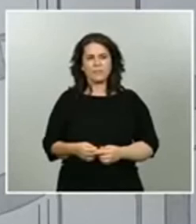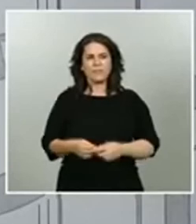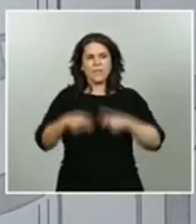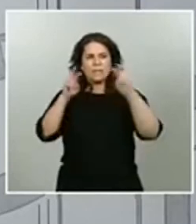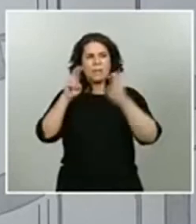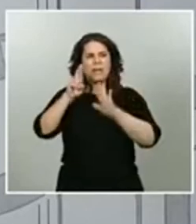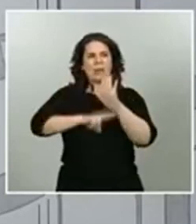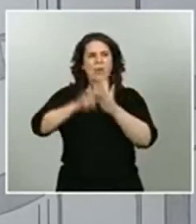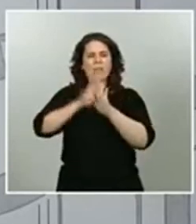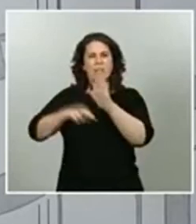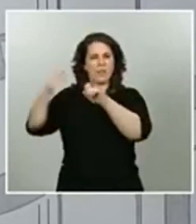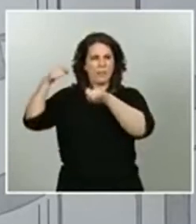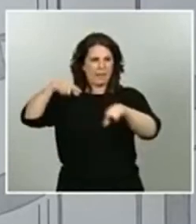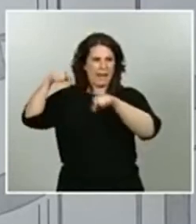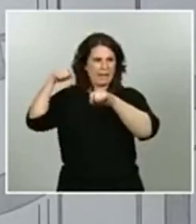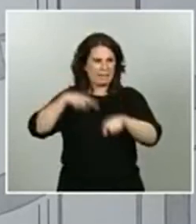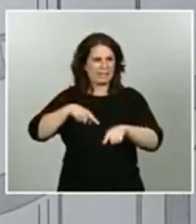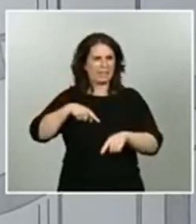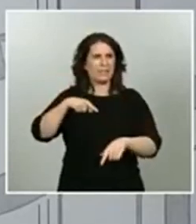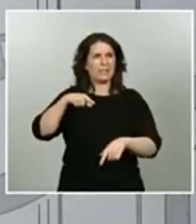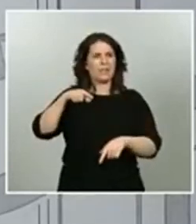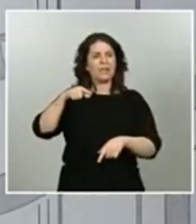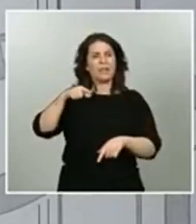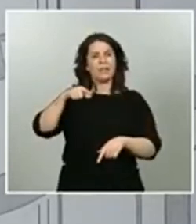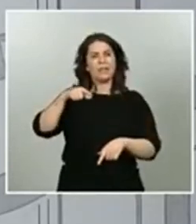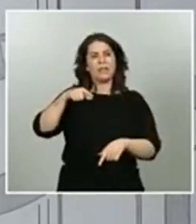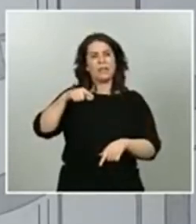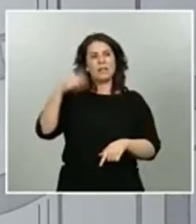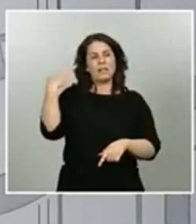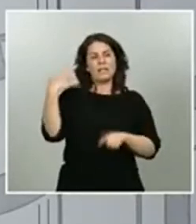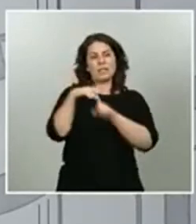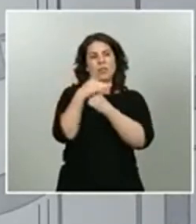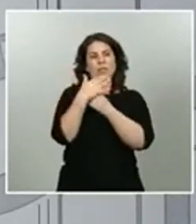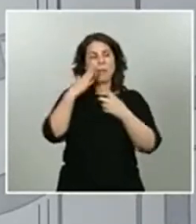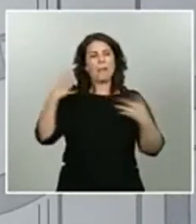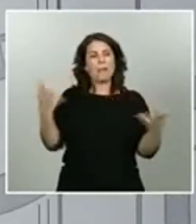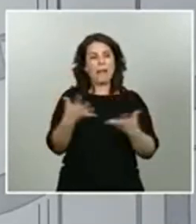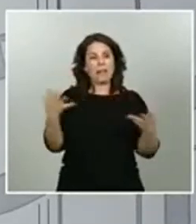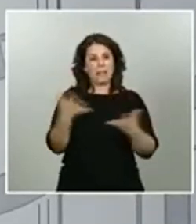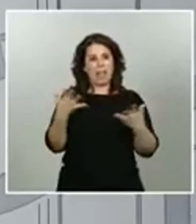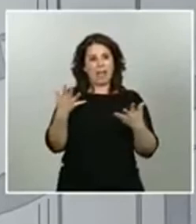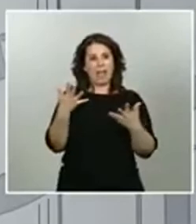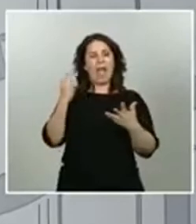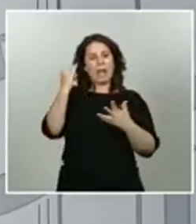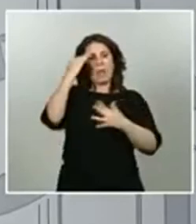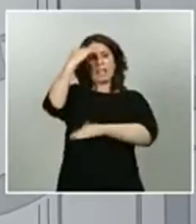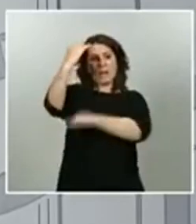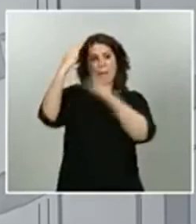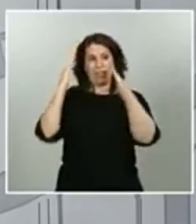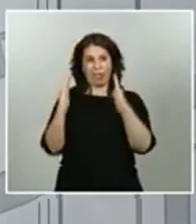ha riguardato anche gli immigrati. Lo abbiamo fatto non volendo sanare però